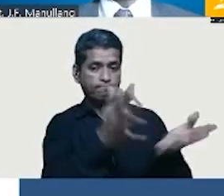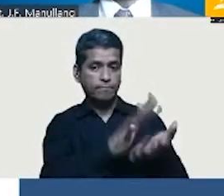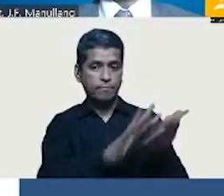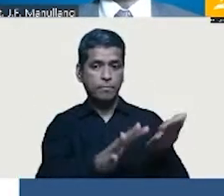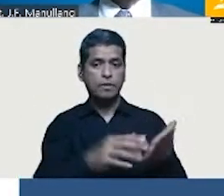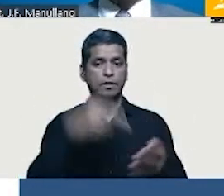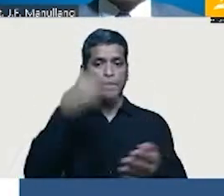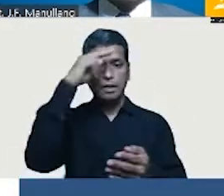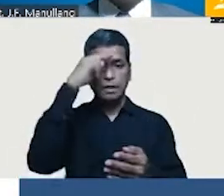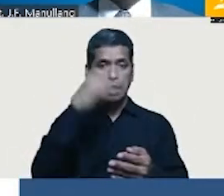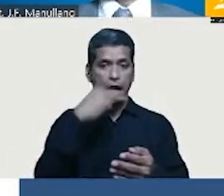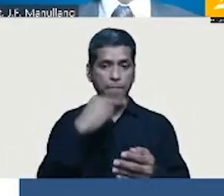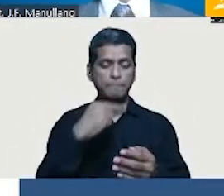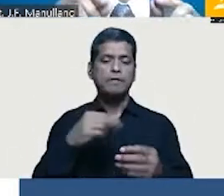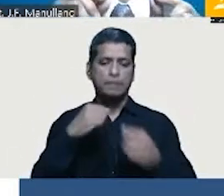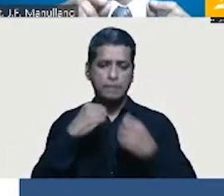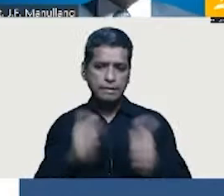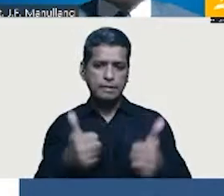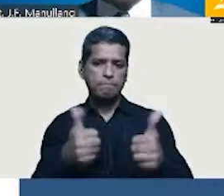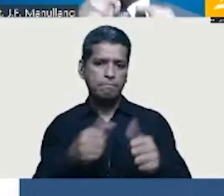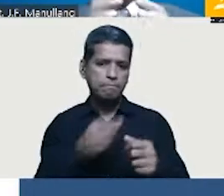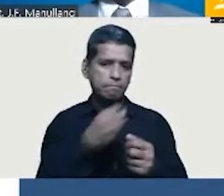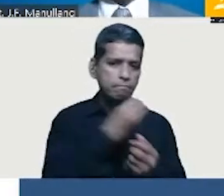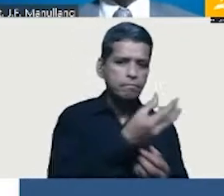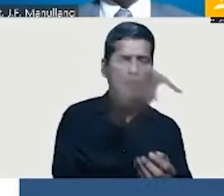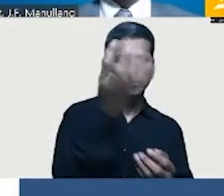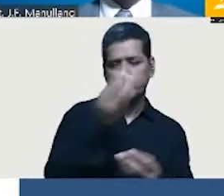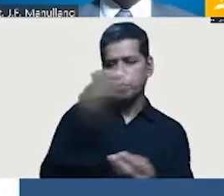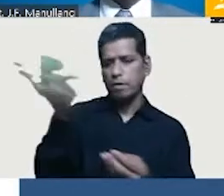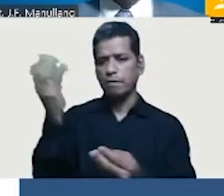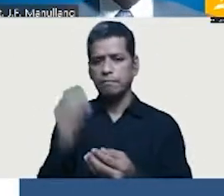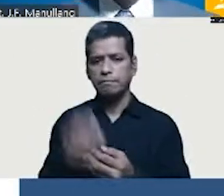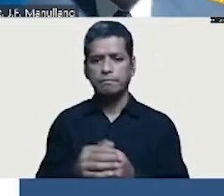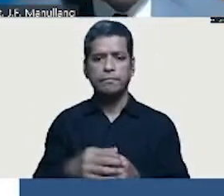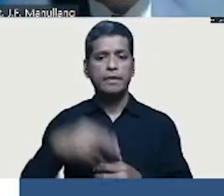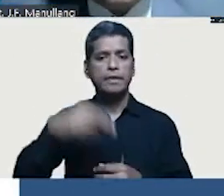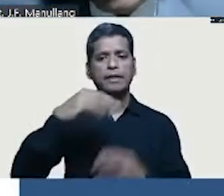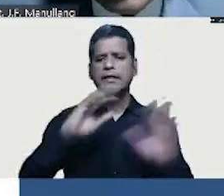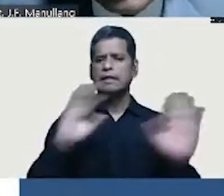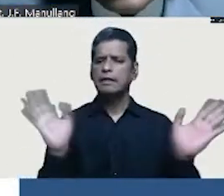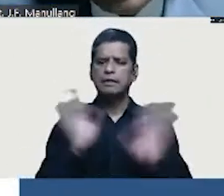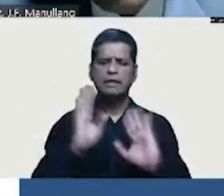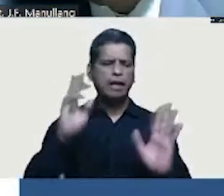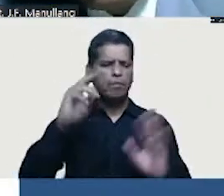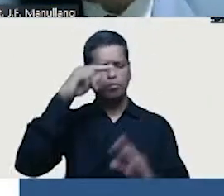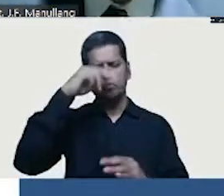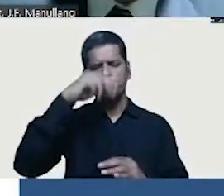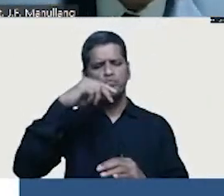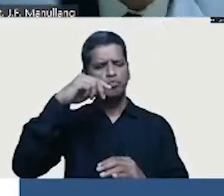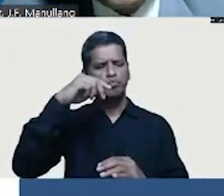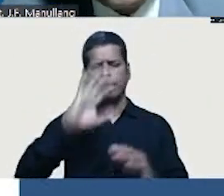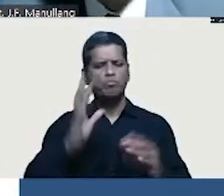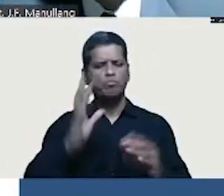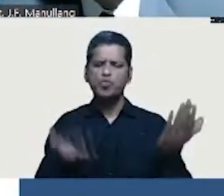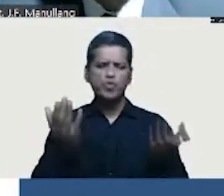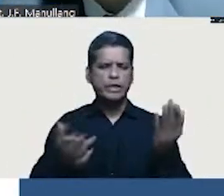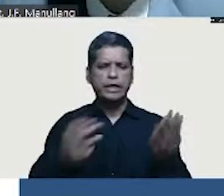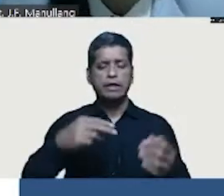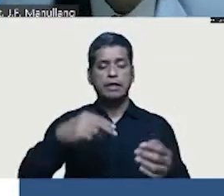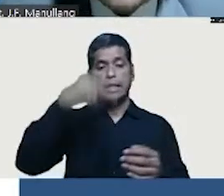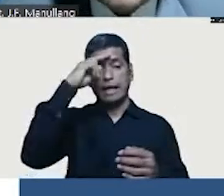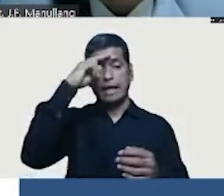kepada para hambanya para nabi tidak mungkin para nabi itu diam-diam atau menengok